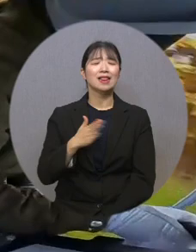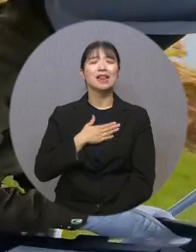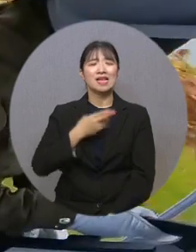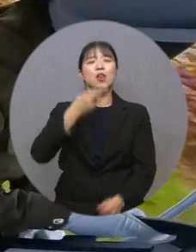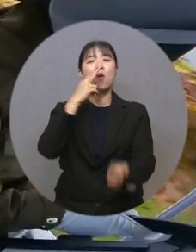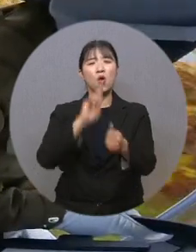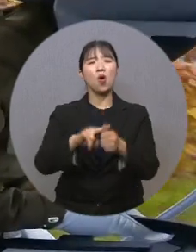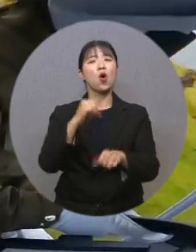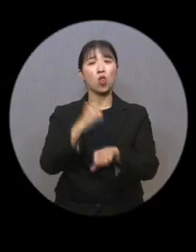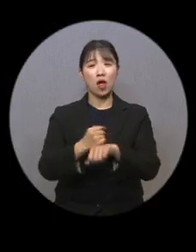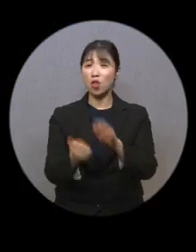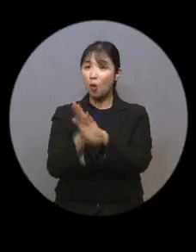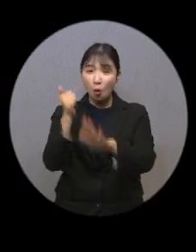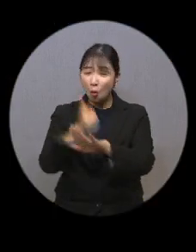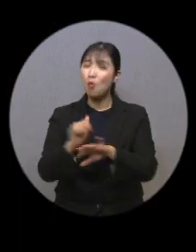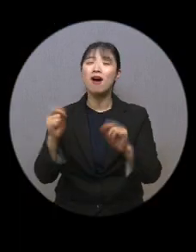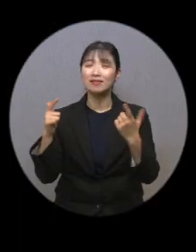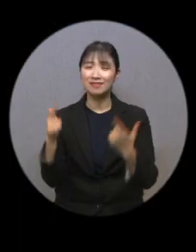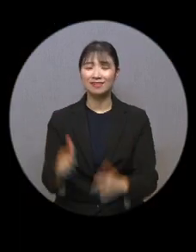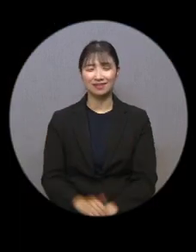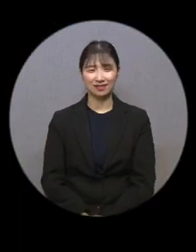성공한다고 말한 적은 없어.